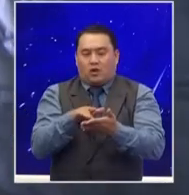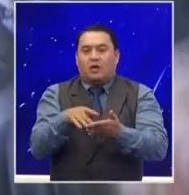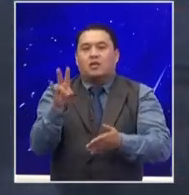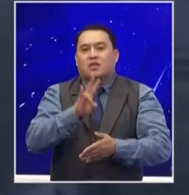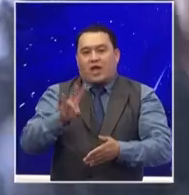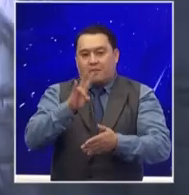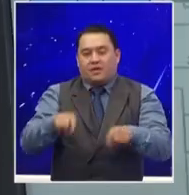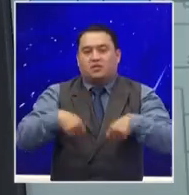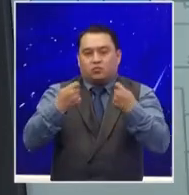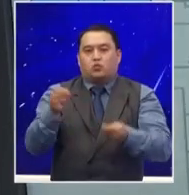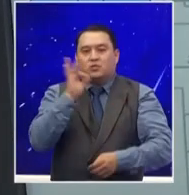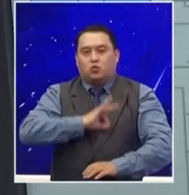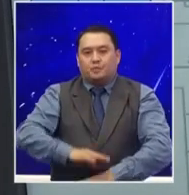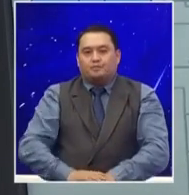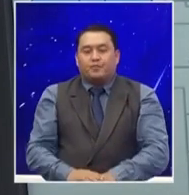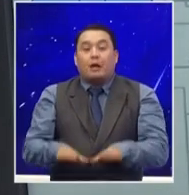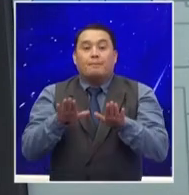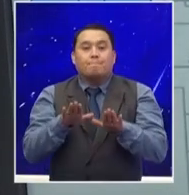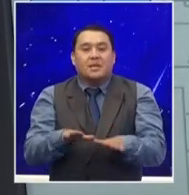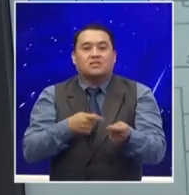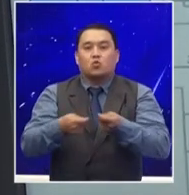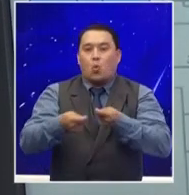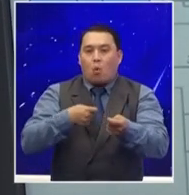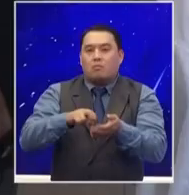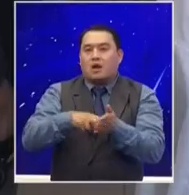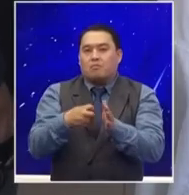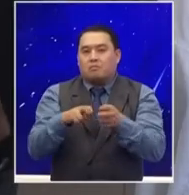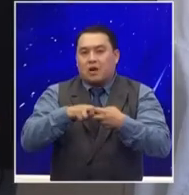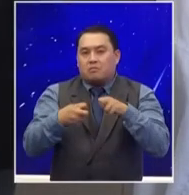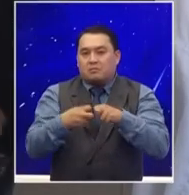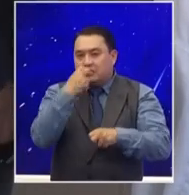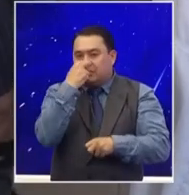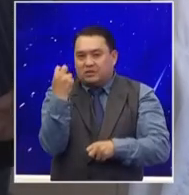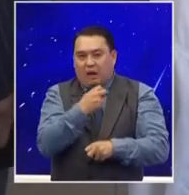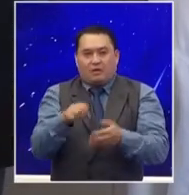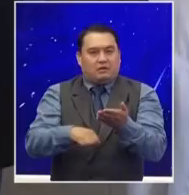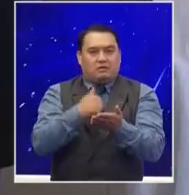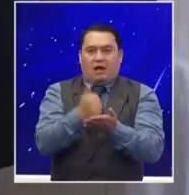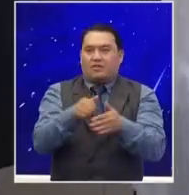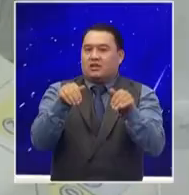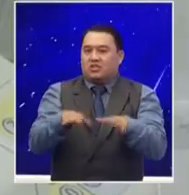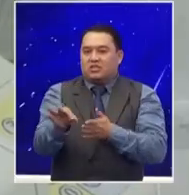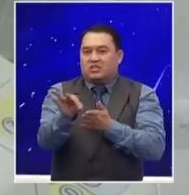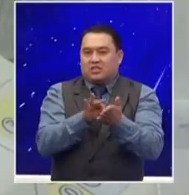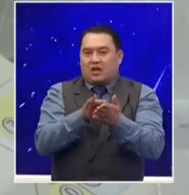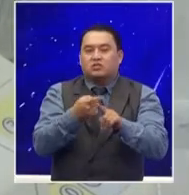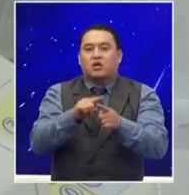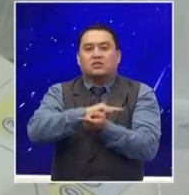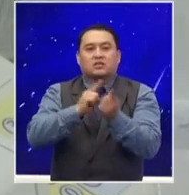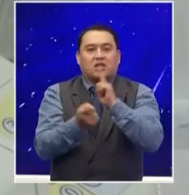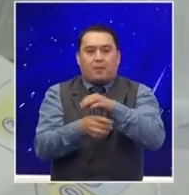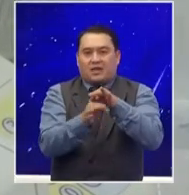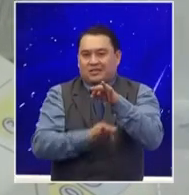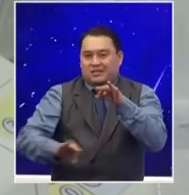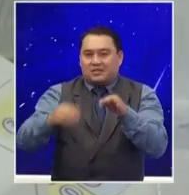сдадим в эксплуатацию. По словам местных органов правления, проблема запаха является одной из приоритетных. Решить ее намерены путем замены старого